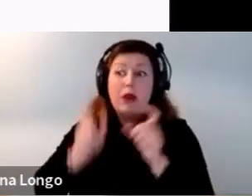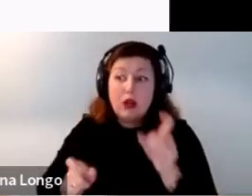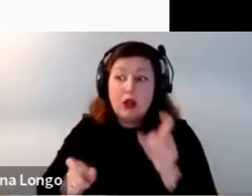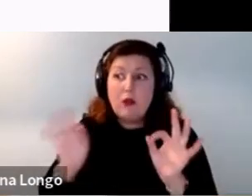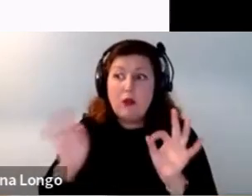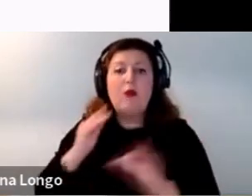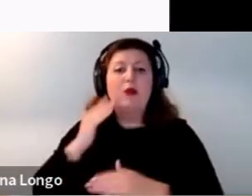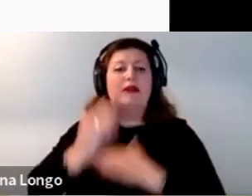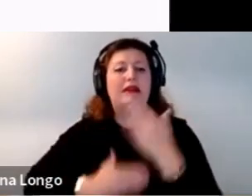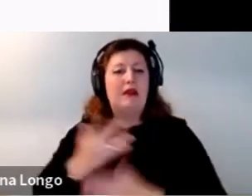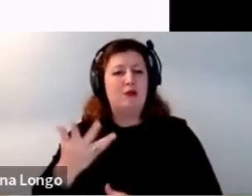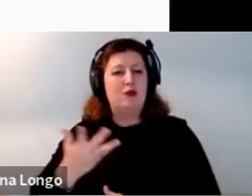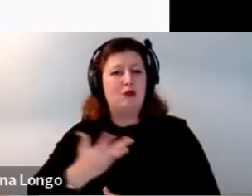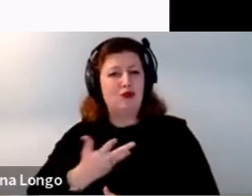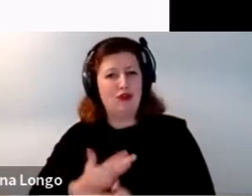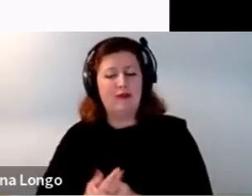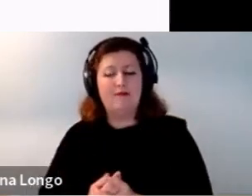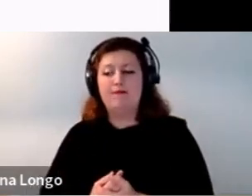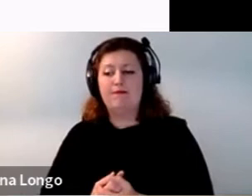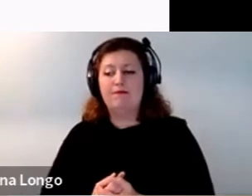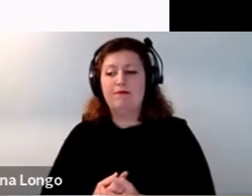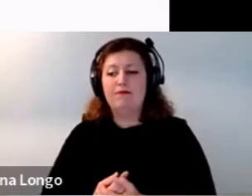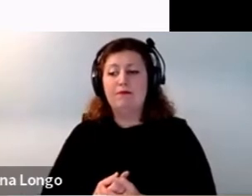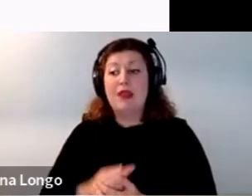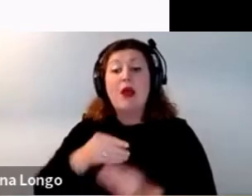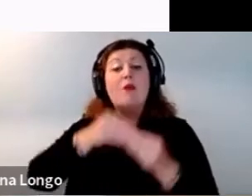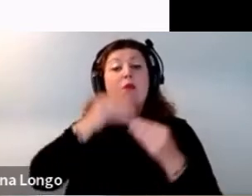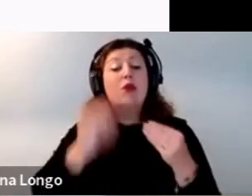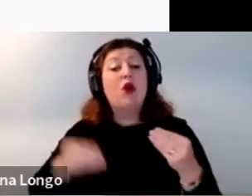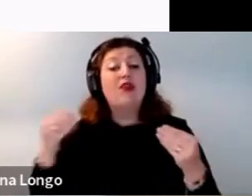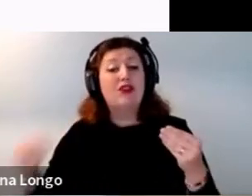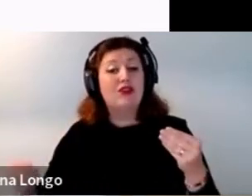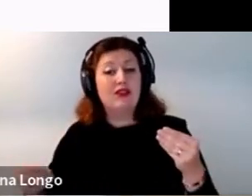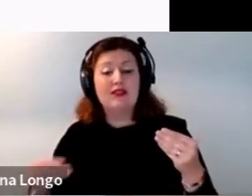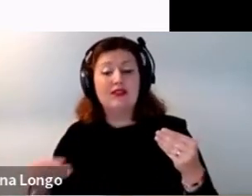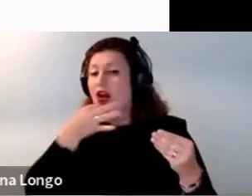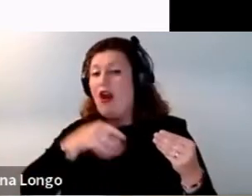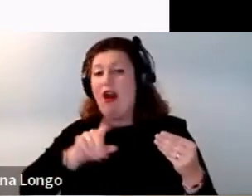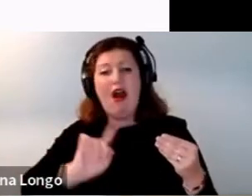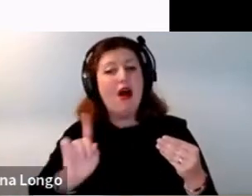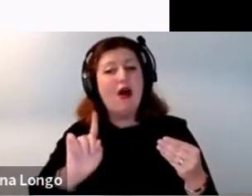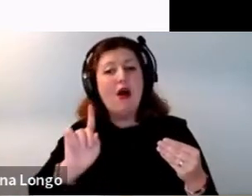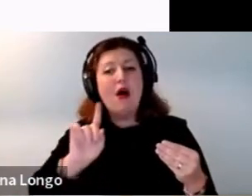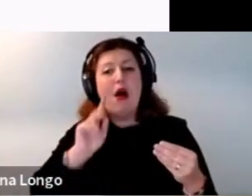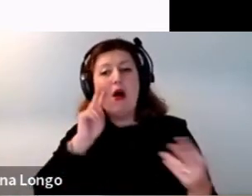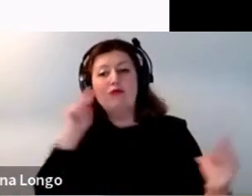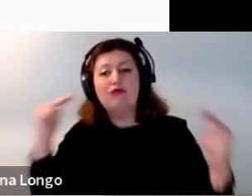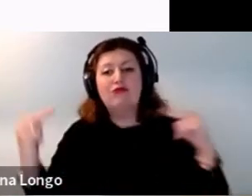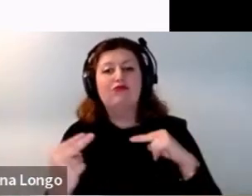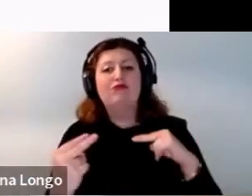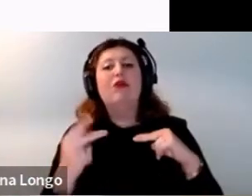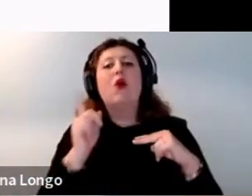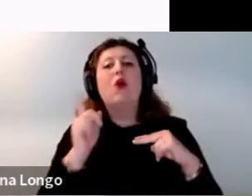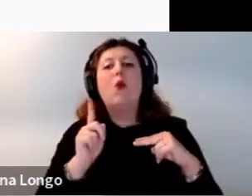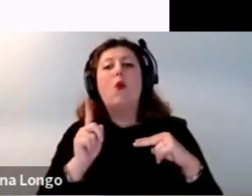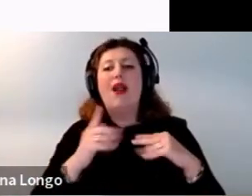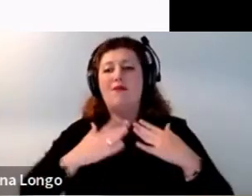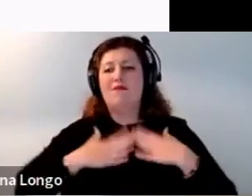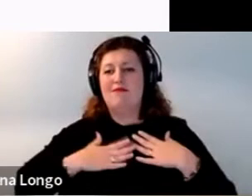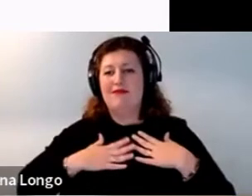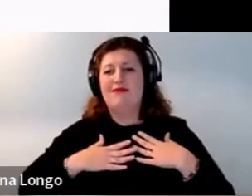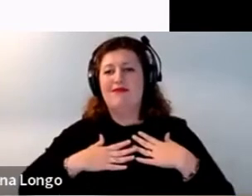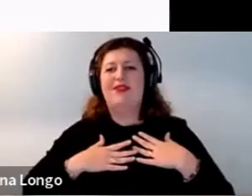disabilità e l'incapacità dei professionisti, e guardo al mondo da cui vengo e che rappresento, dei